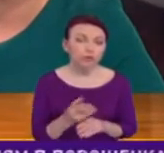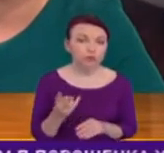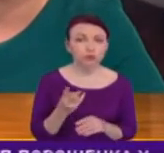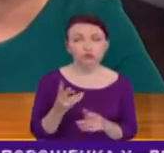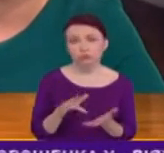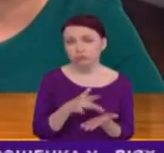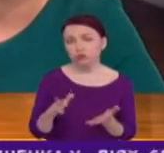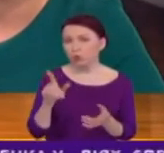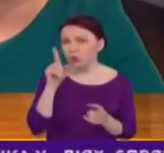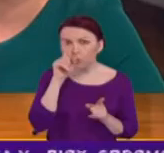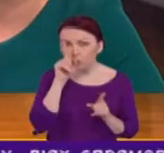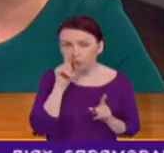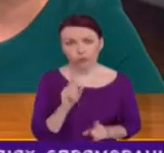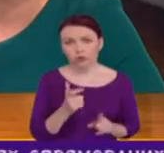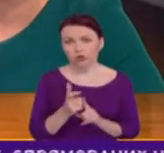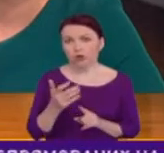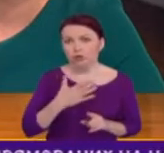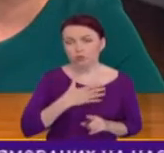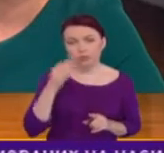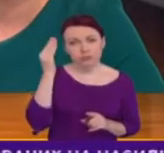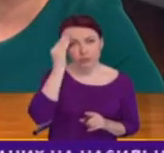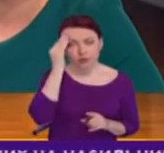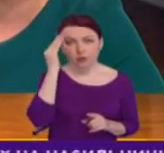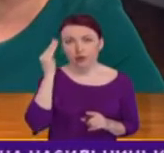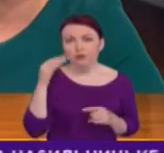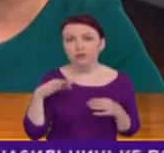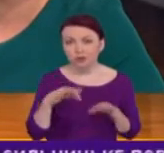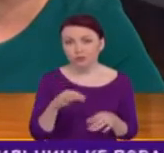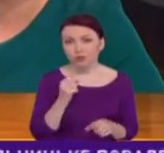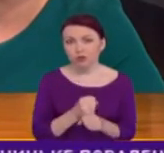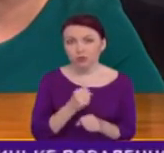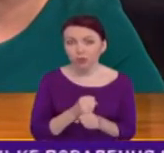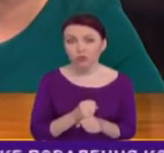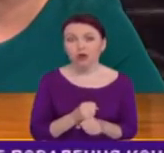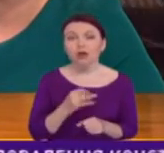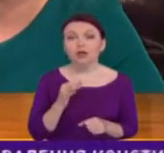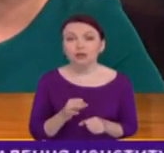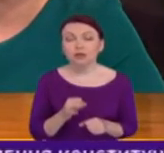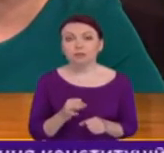поїздок. Ну, я вважаю, що та транспортна робота і саме